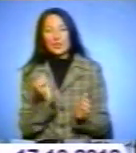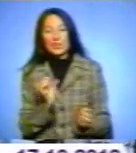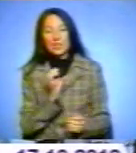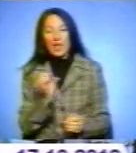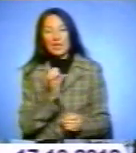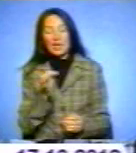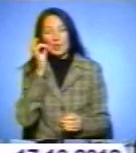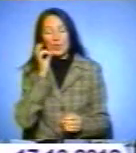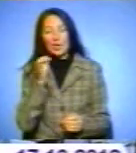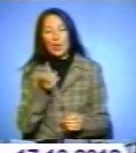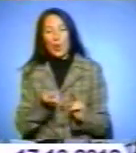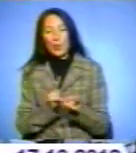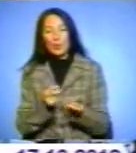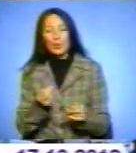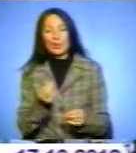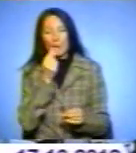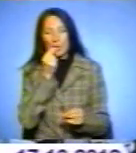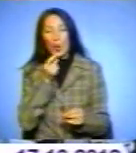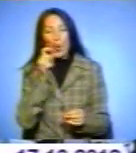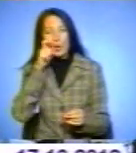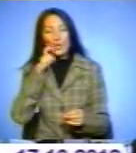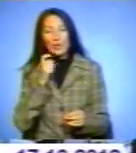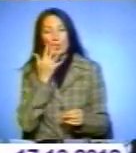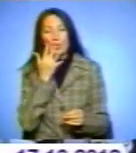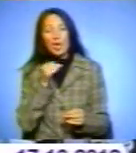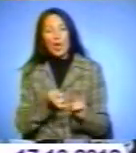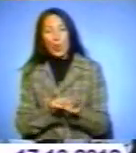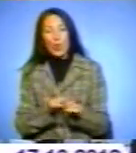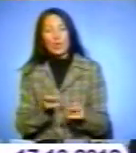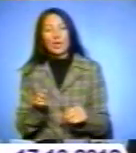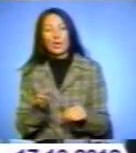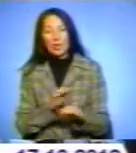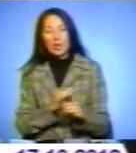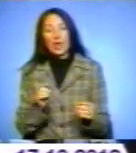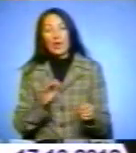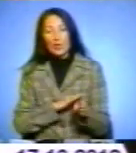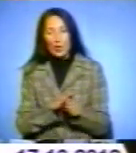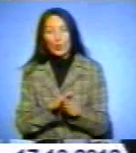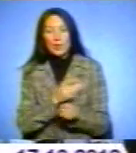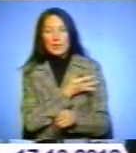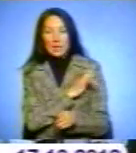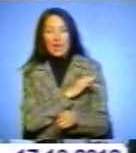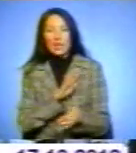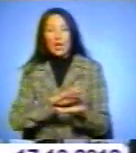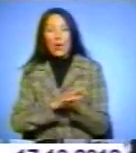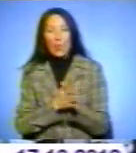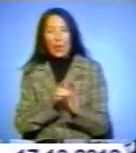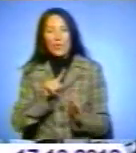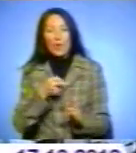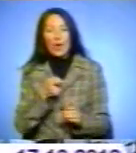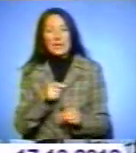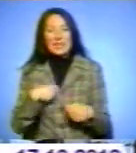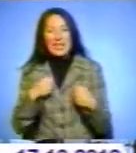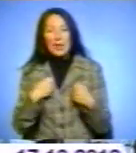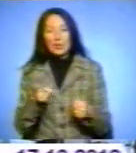страви української національної кухні. Звичайно, ми дотримуємося санітарно-гігієнічних вимог. І стараємося,